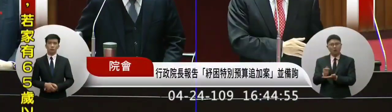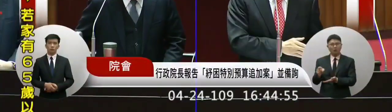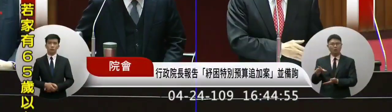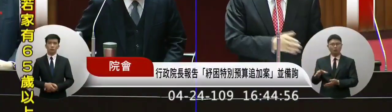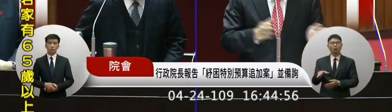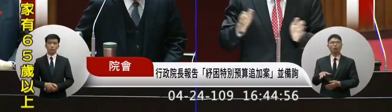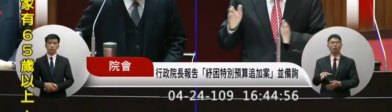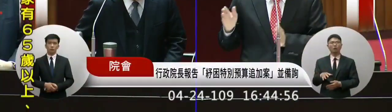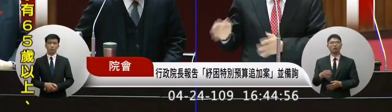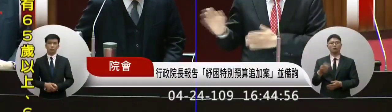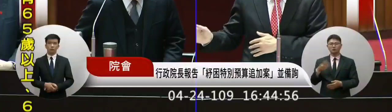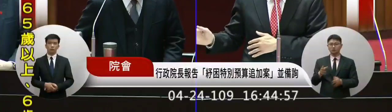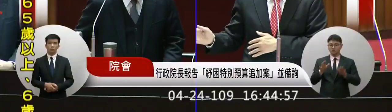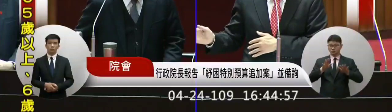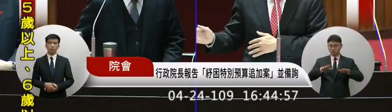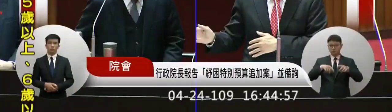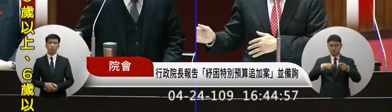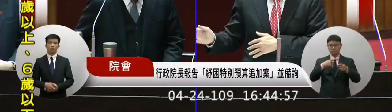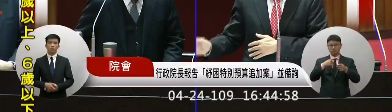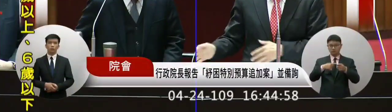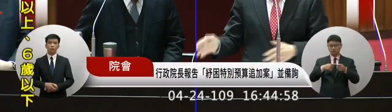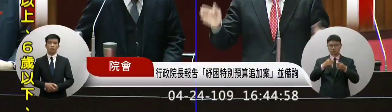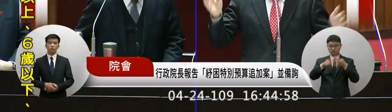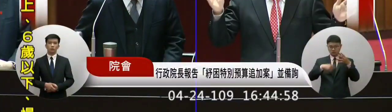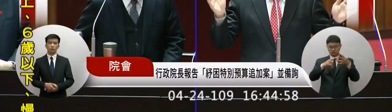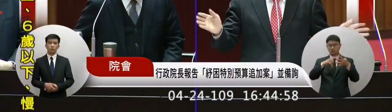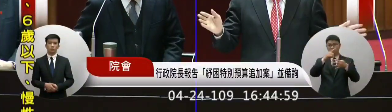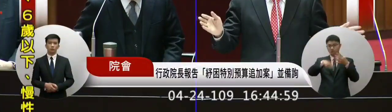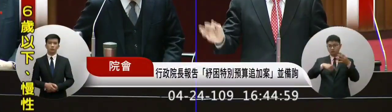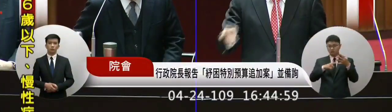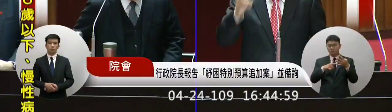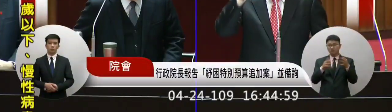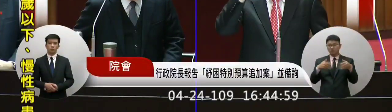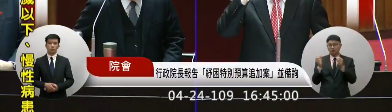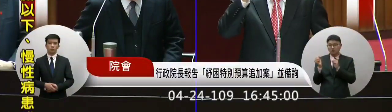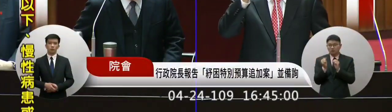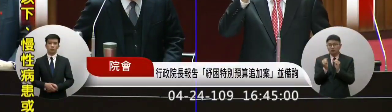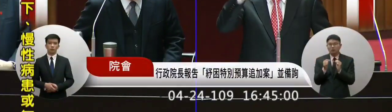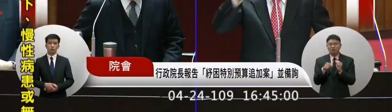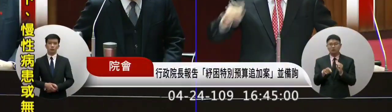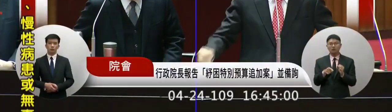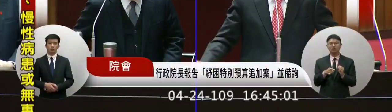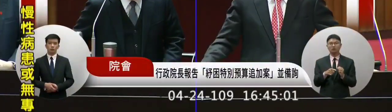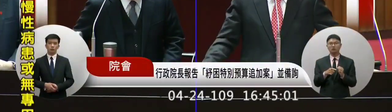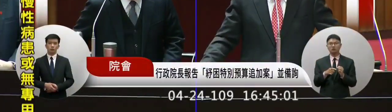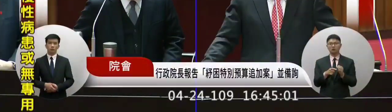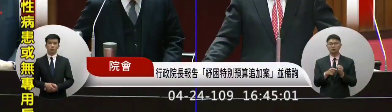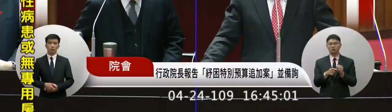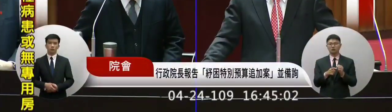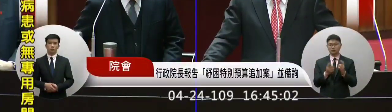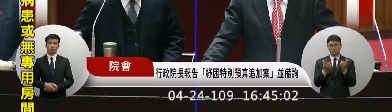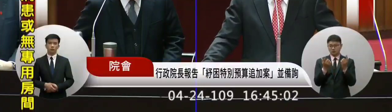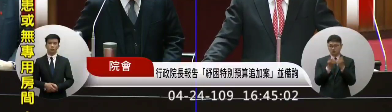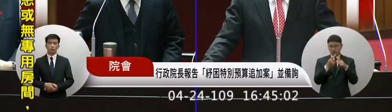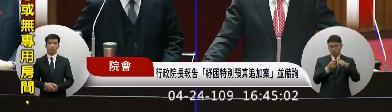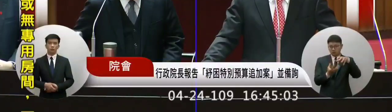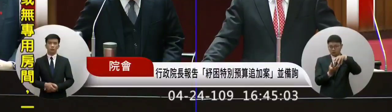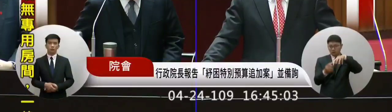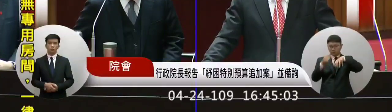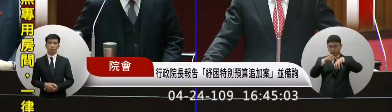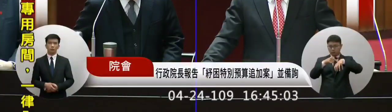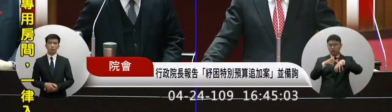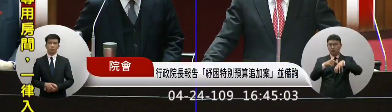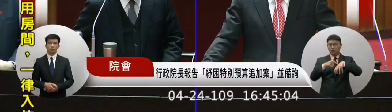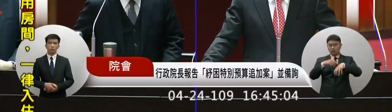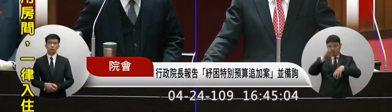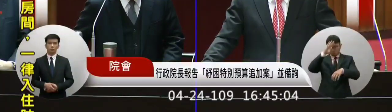而且到底今年的秋冬，全世界北半球还有没有第二波的再型感染，